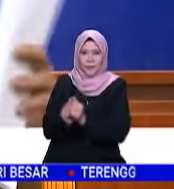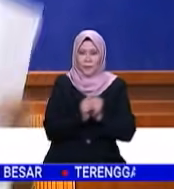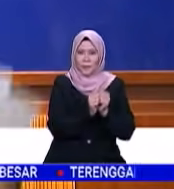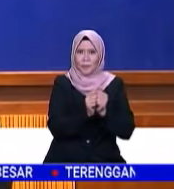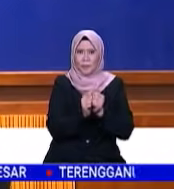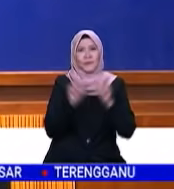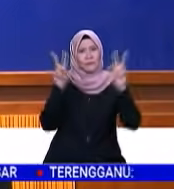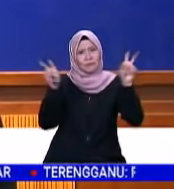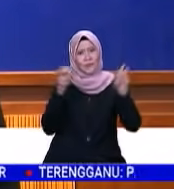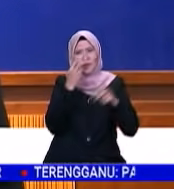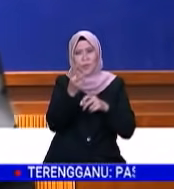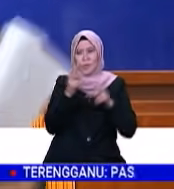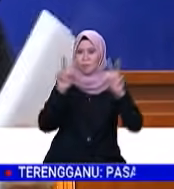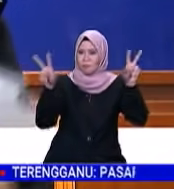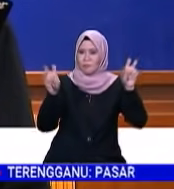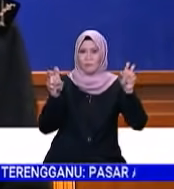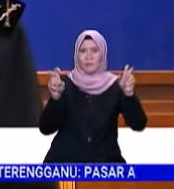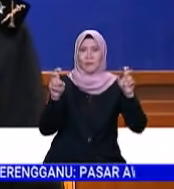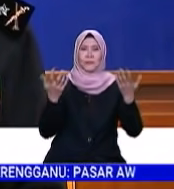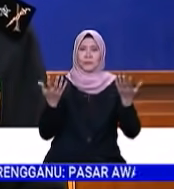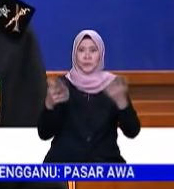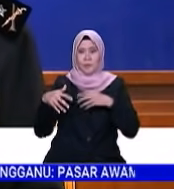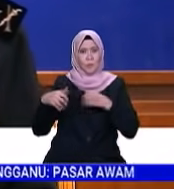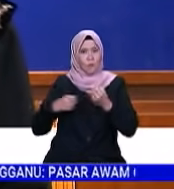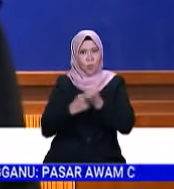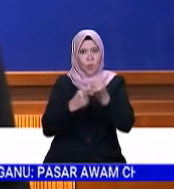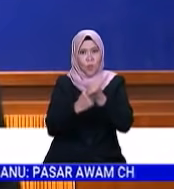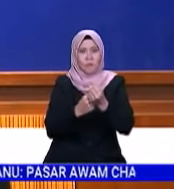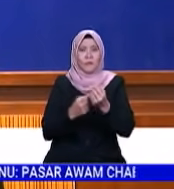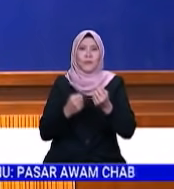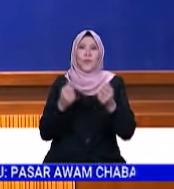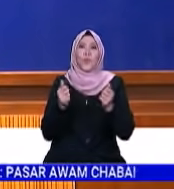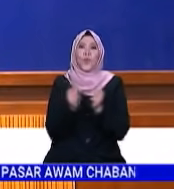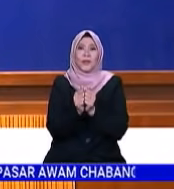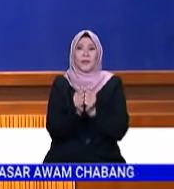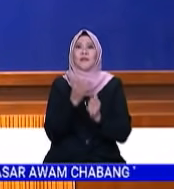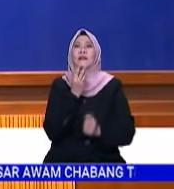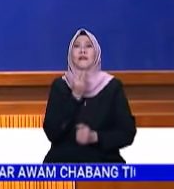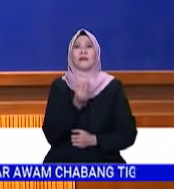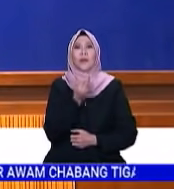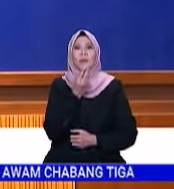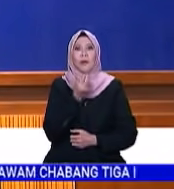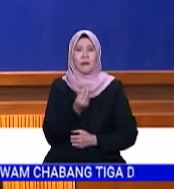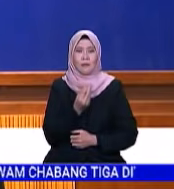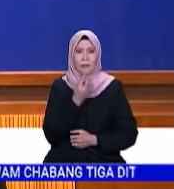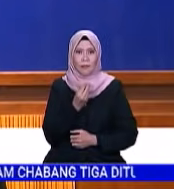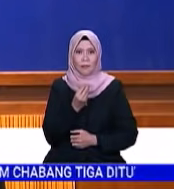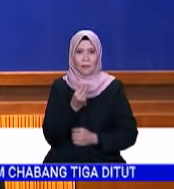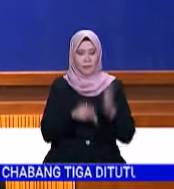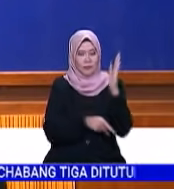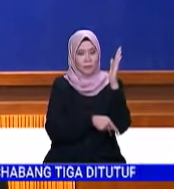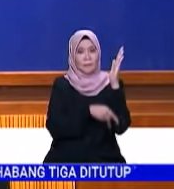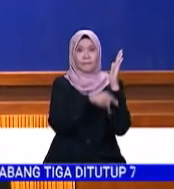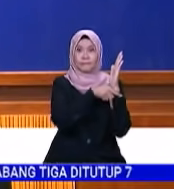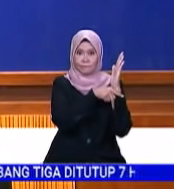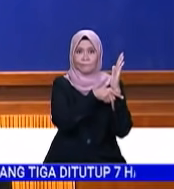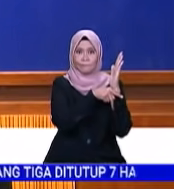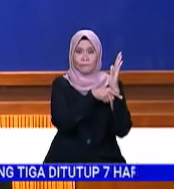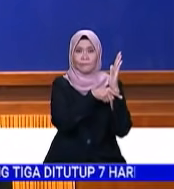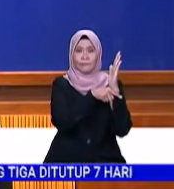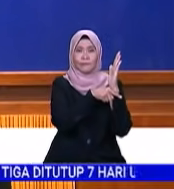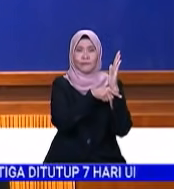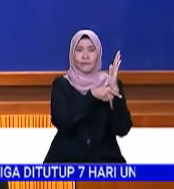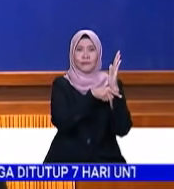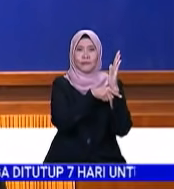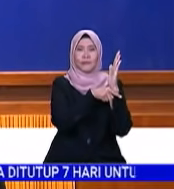saya tengok tajuk itulah, solidariti bersama Anwar Ibrahim di Parlimen.